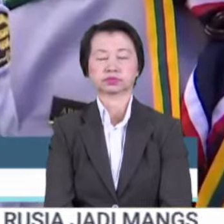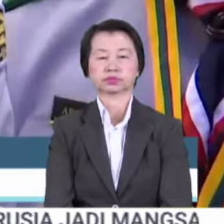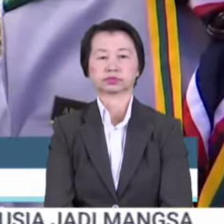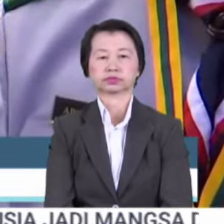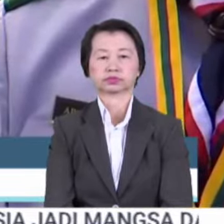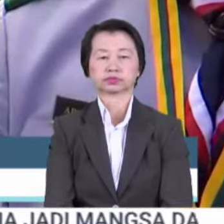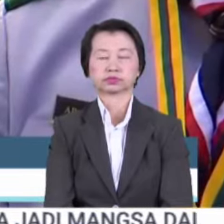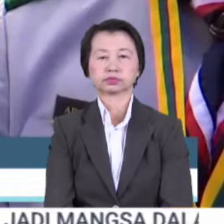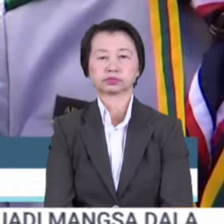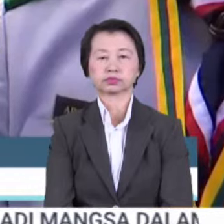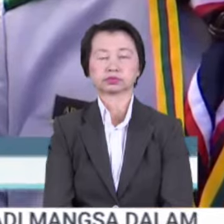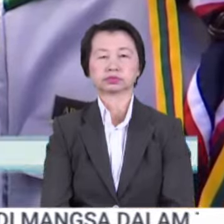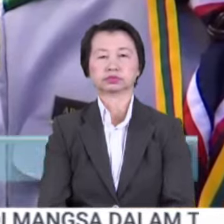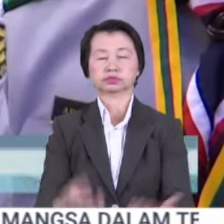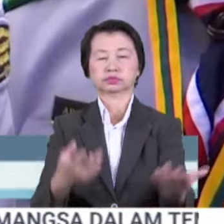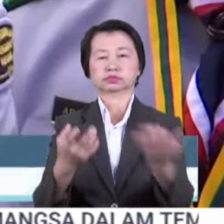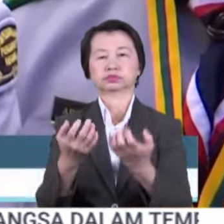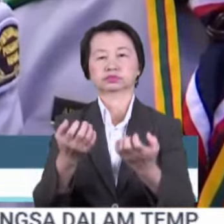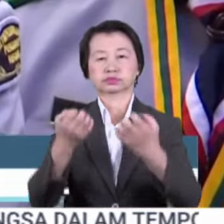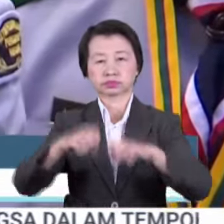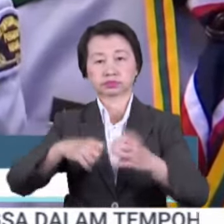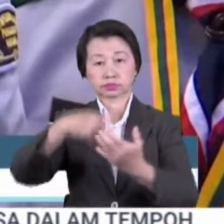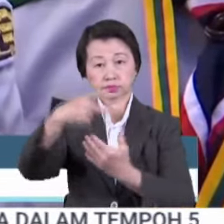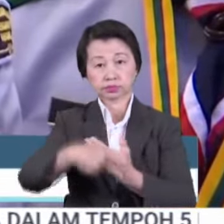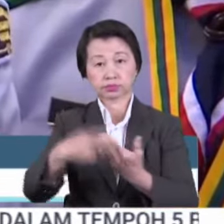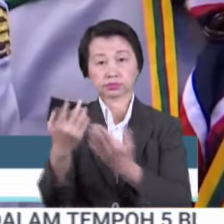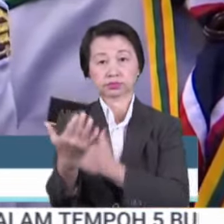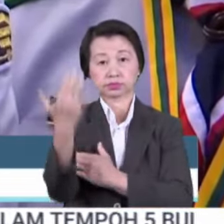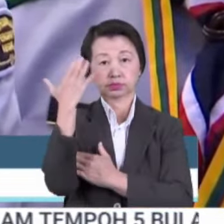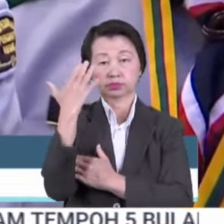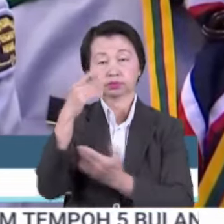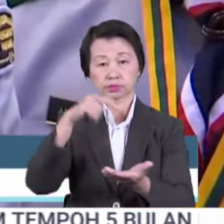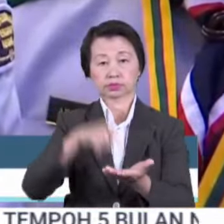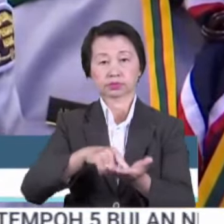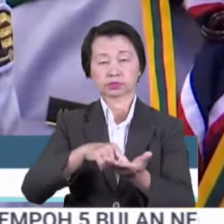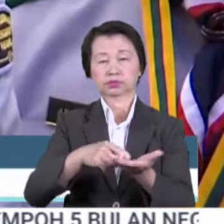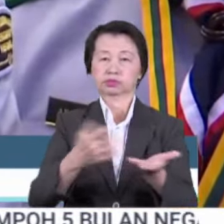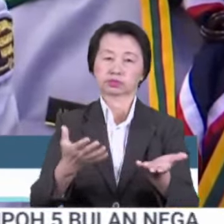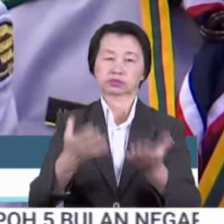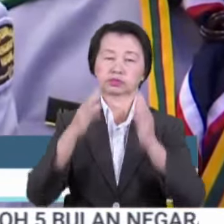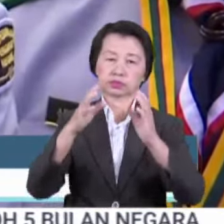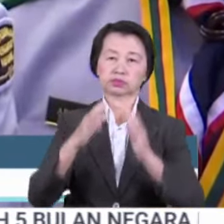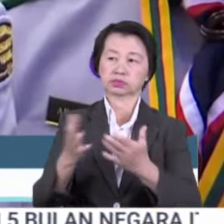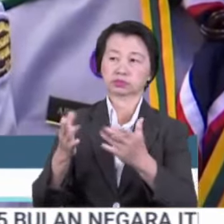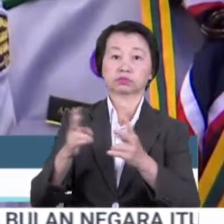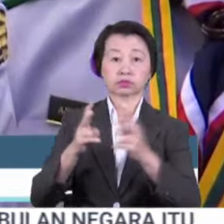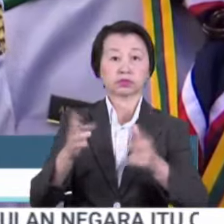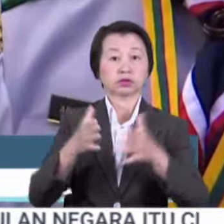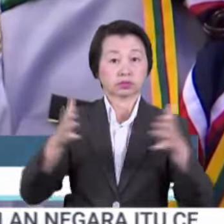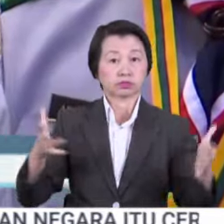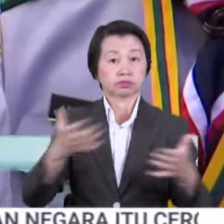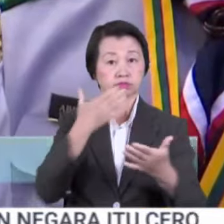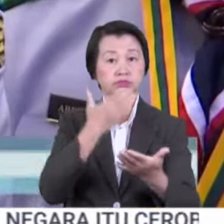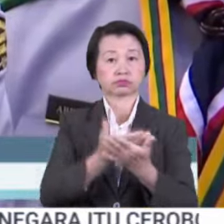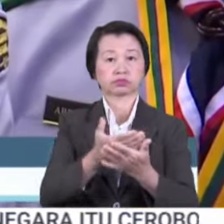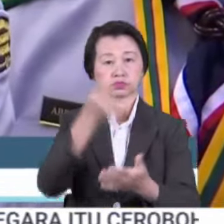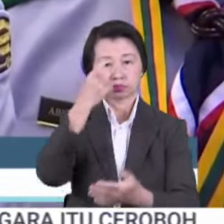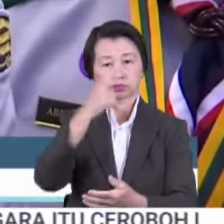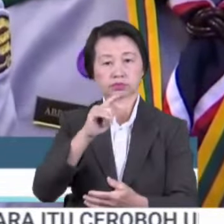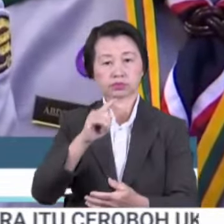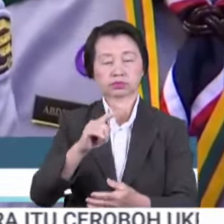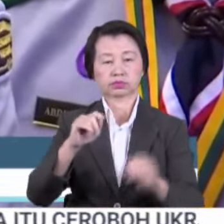jadi pada pagi ini adalah suatu acara yang amat besar maknanya kepada